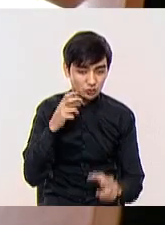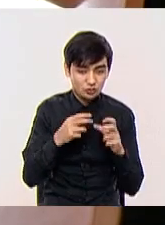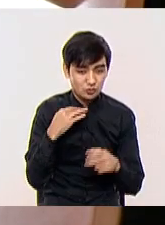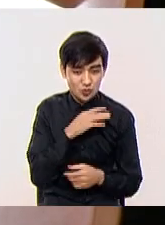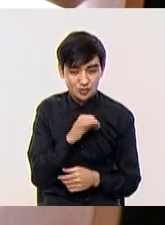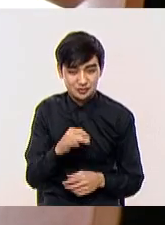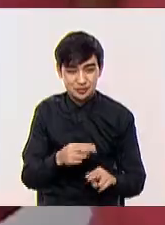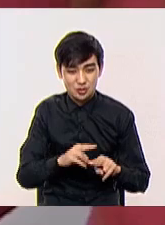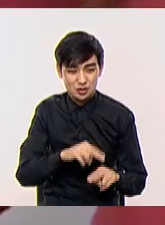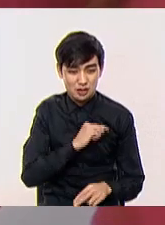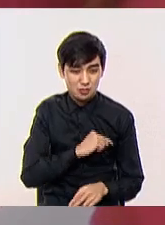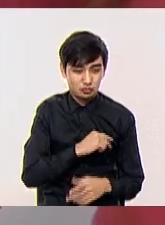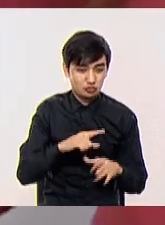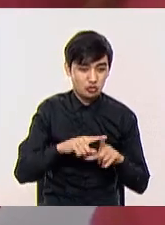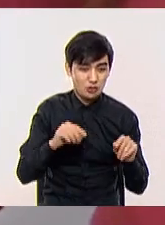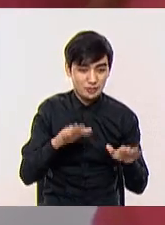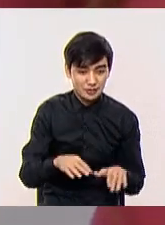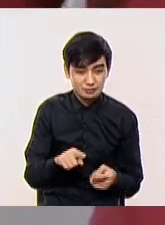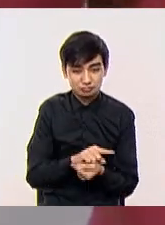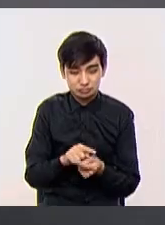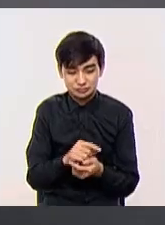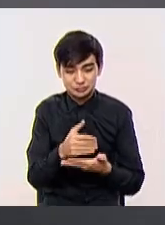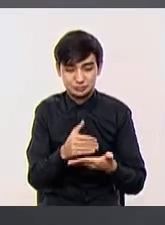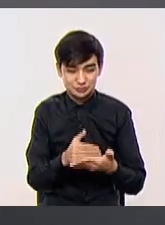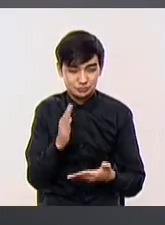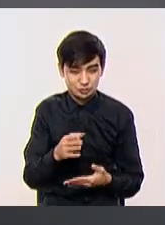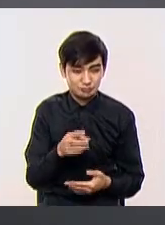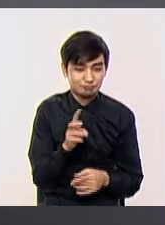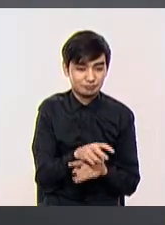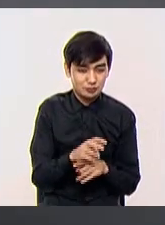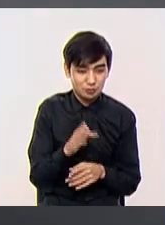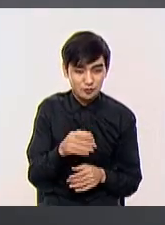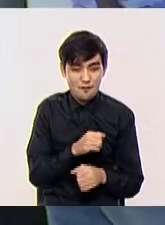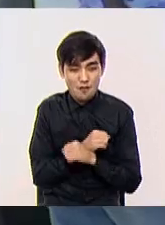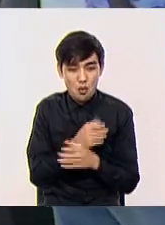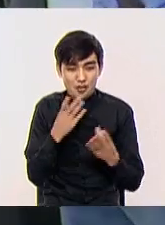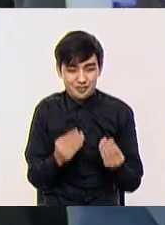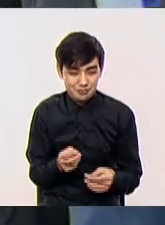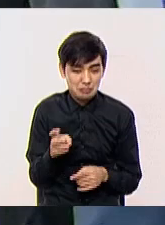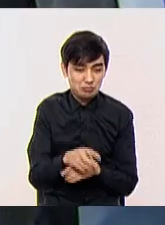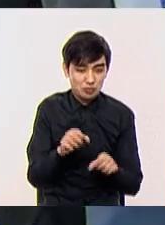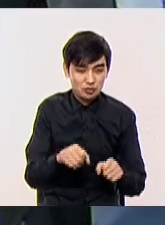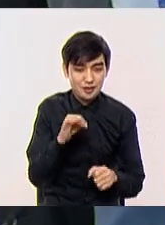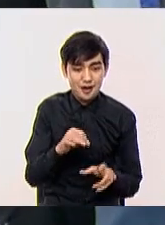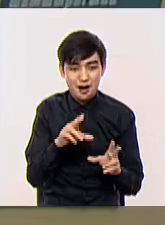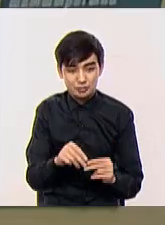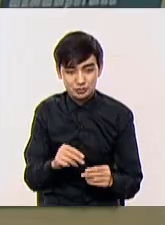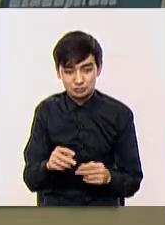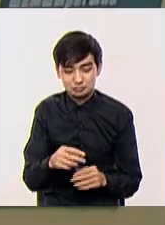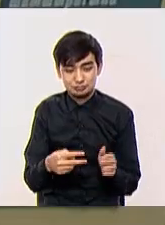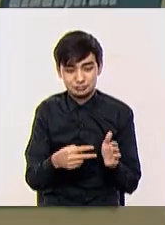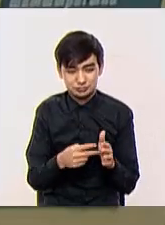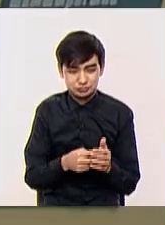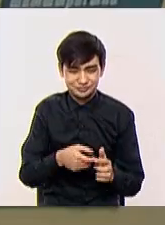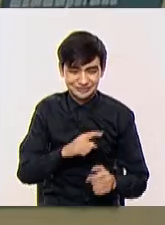многие из которых работают в школах, решено пересмотреть расписание. Заниматься они будут в выходные дни. Также пообещали не повышать